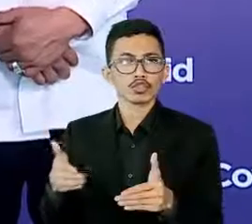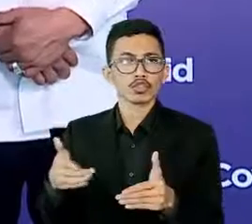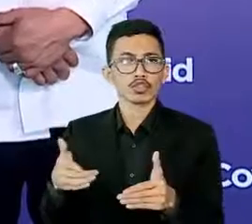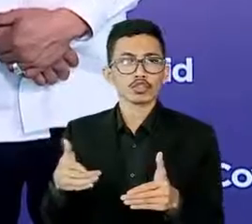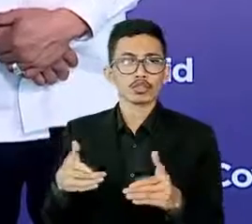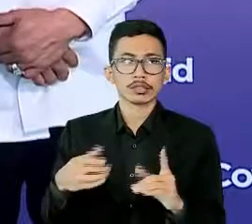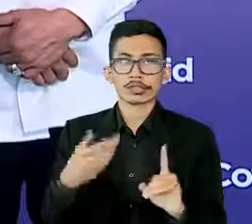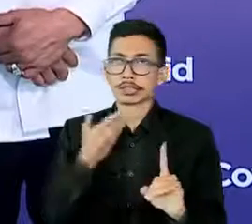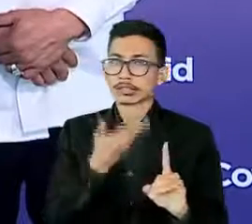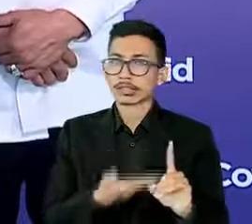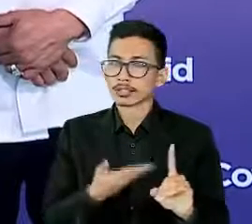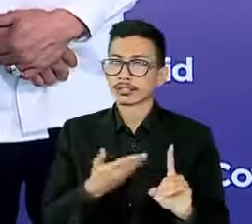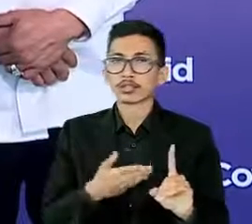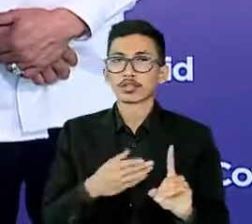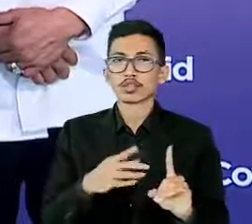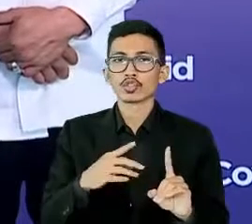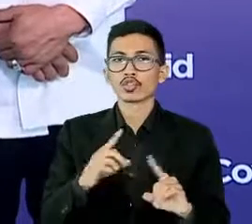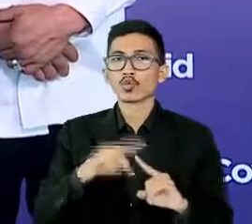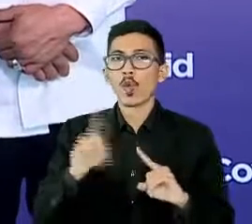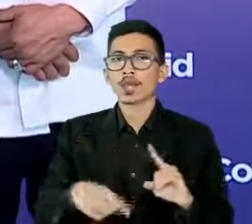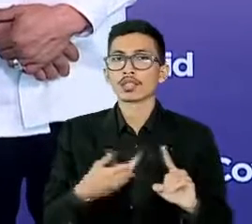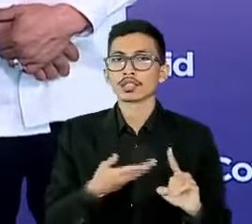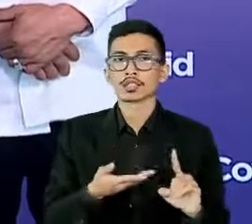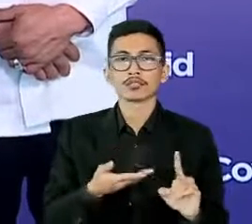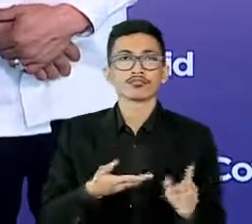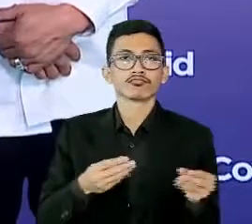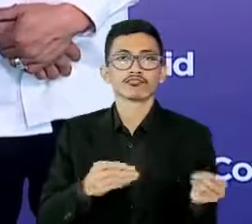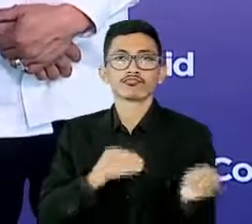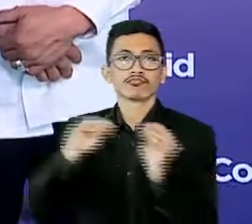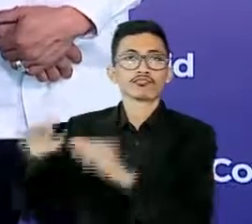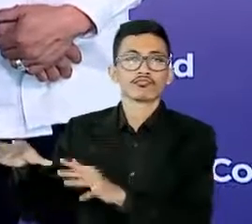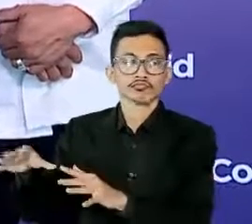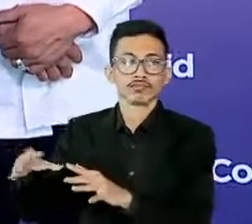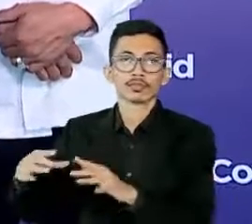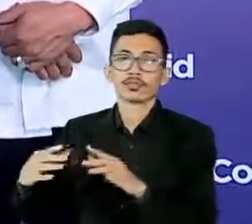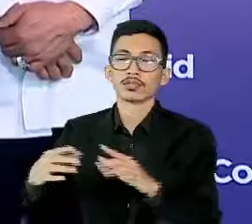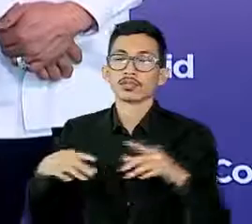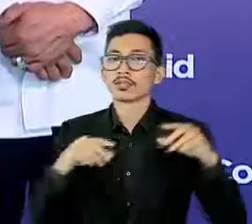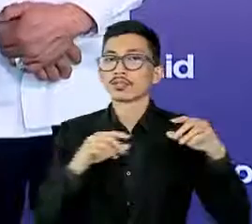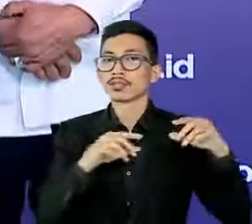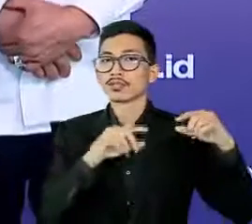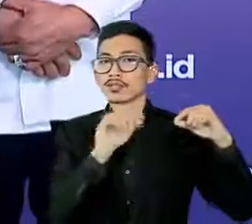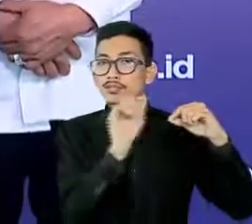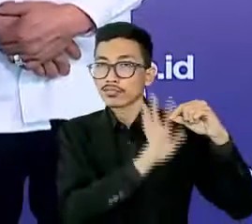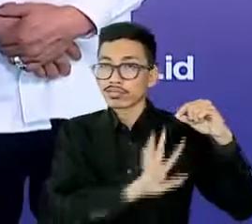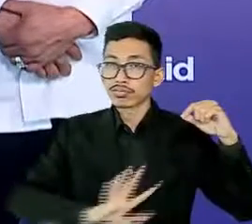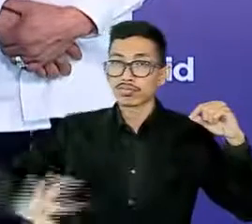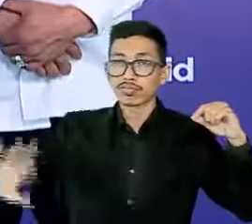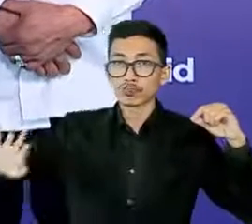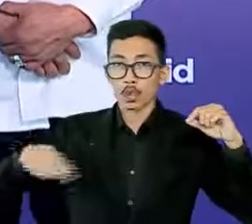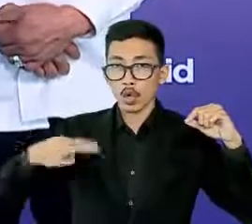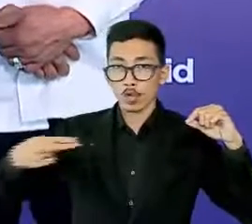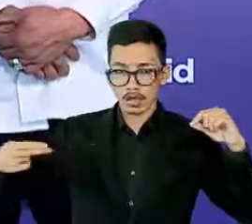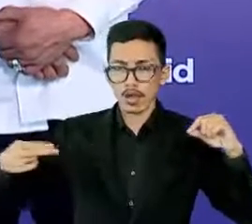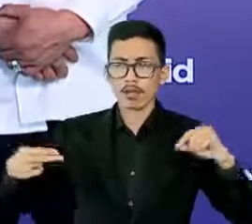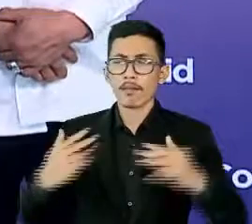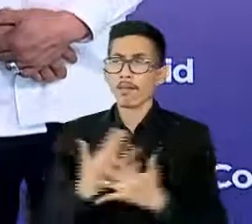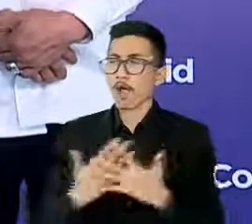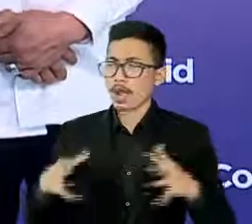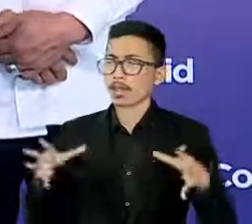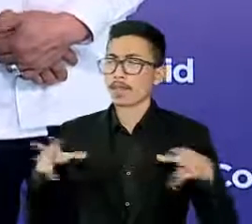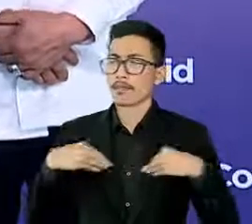ditugaskan di wilayah mulai dari Sabang sampai Merauke Saya yakin masyarakat bisa menerima